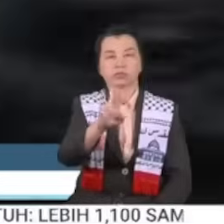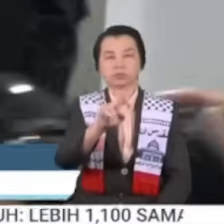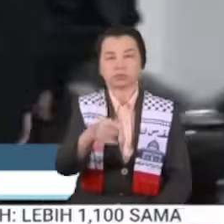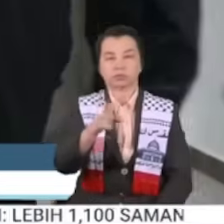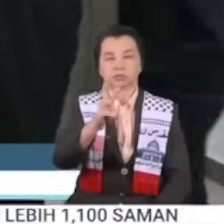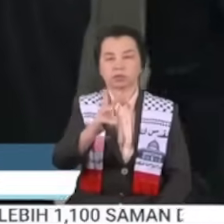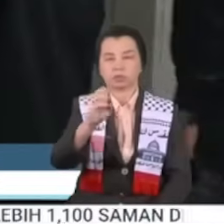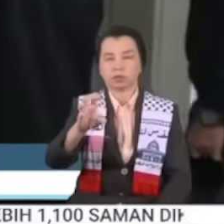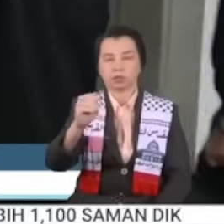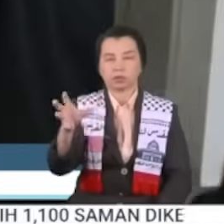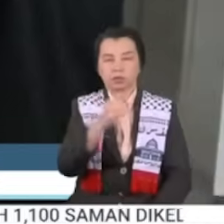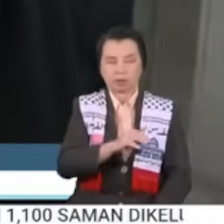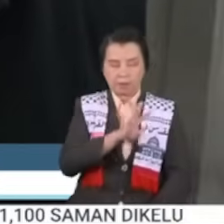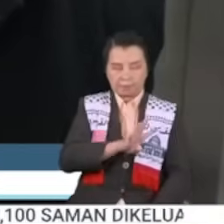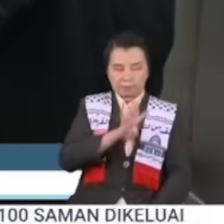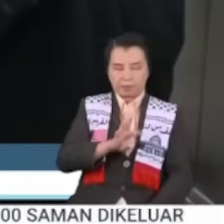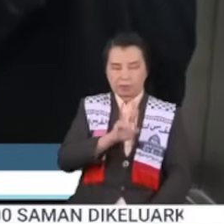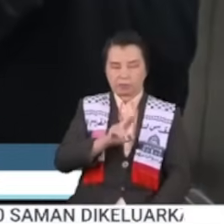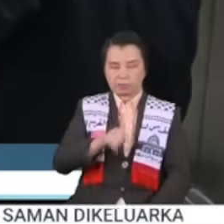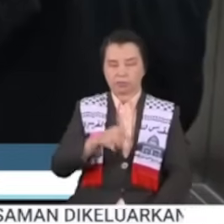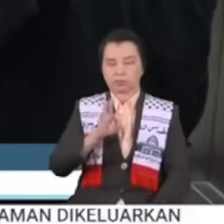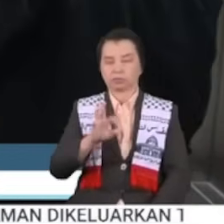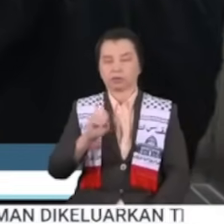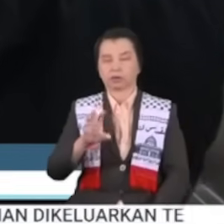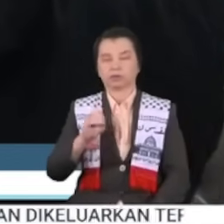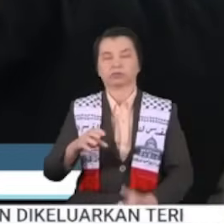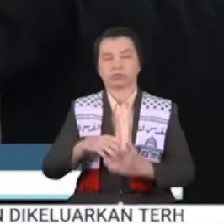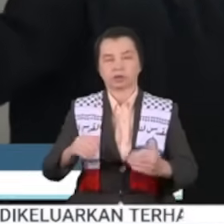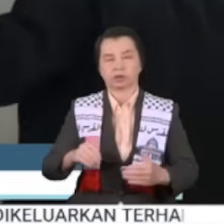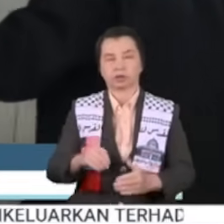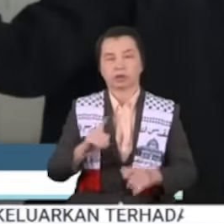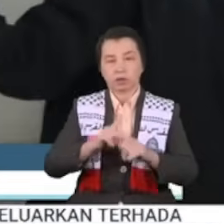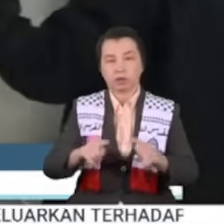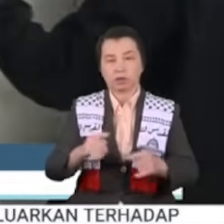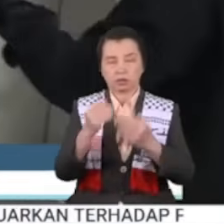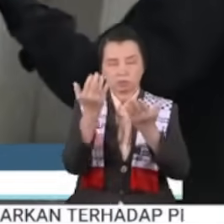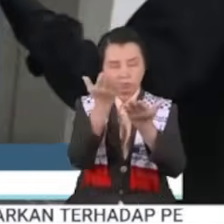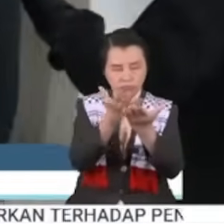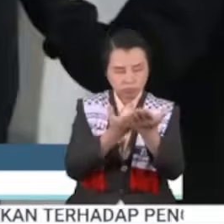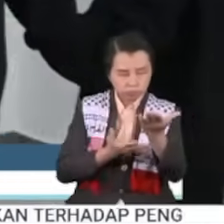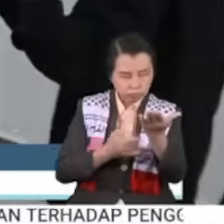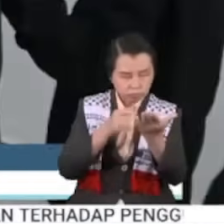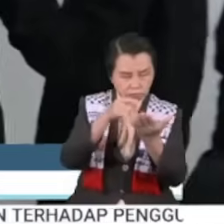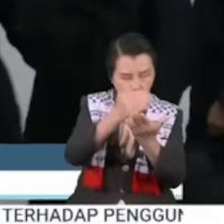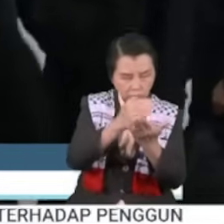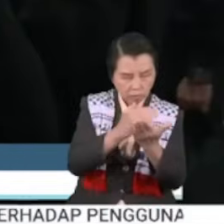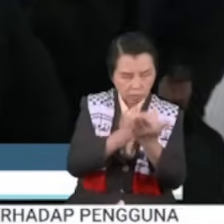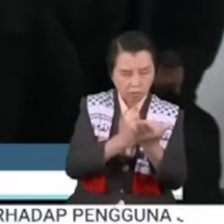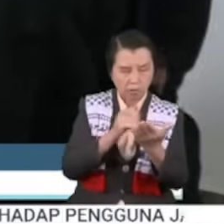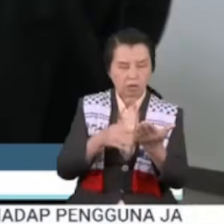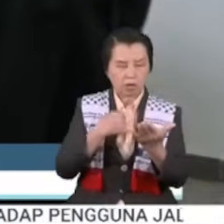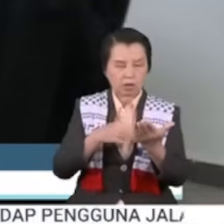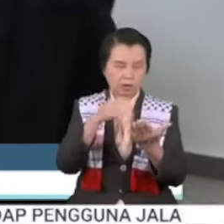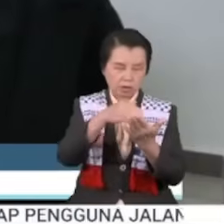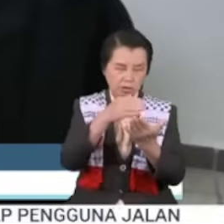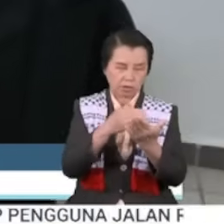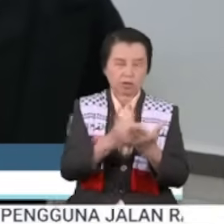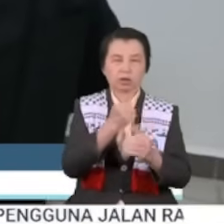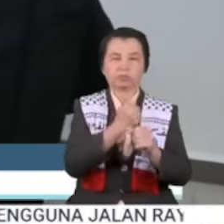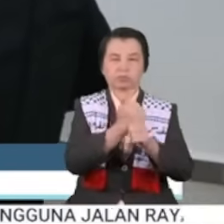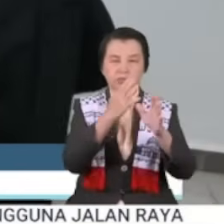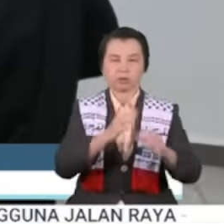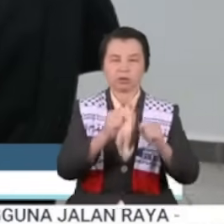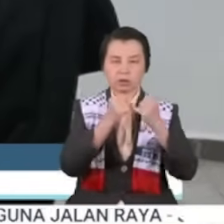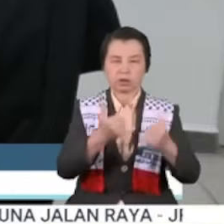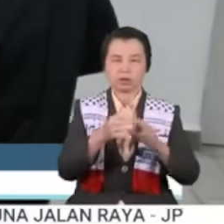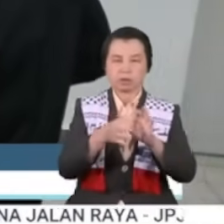r0,600 dan r4,900 dokumen itu mengandungi butiran Matan palsu senarai nama pekerja Syarikat